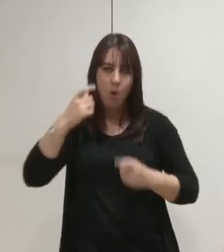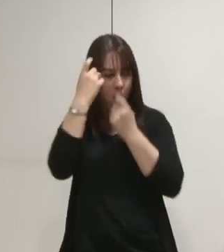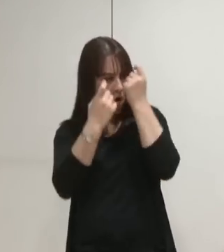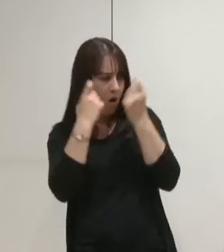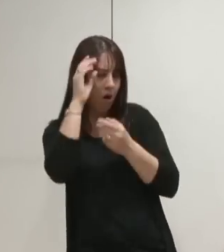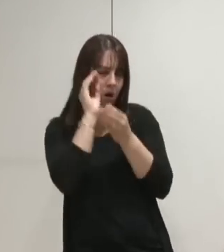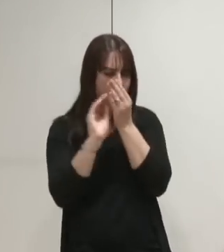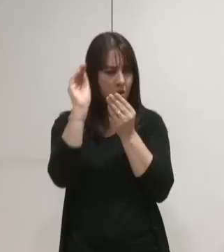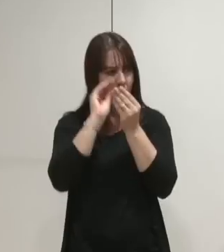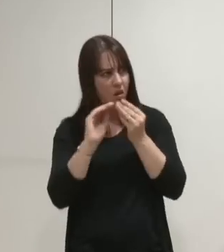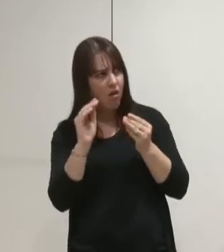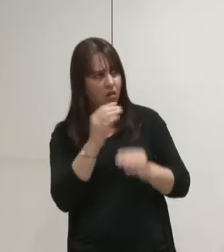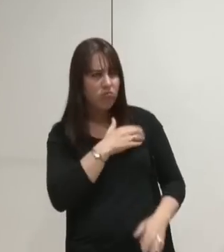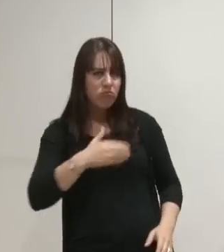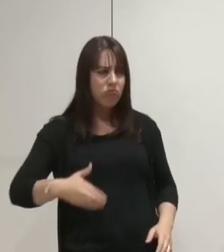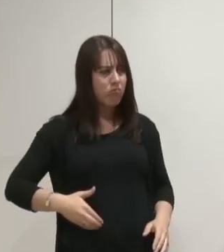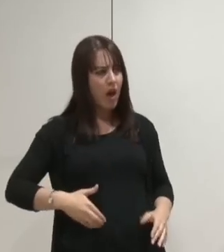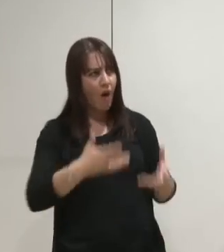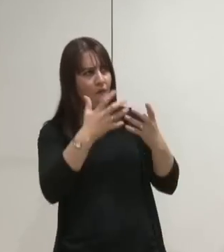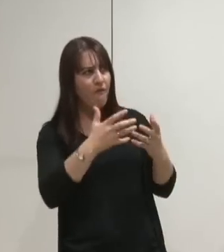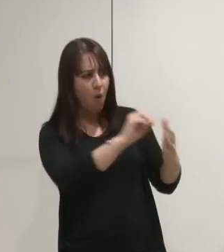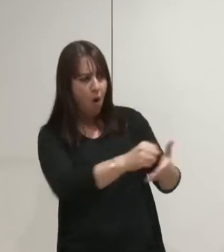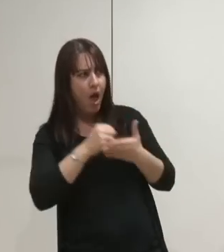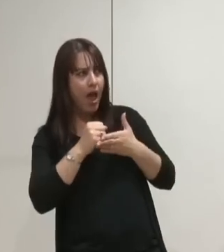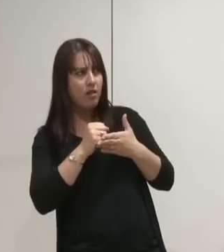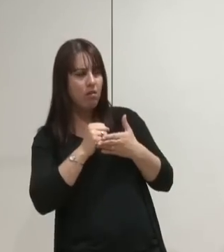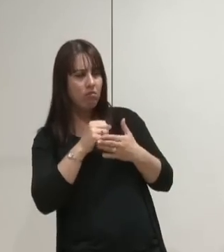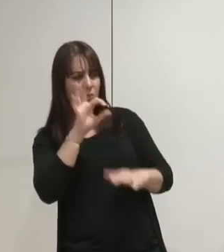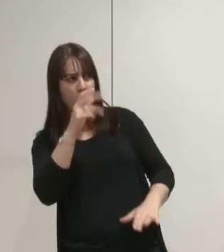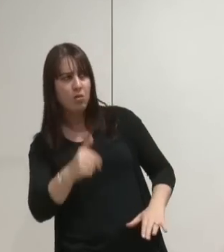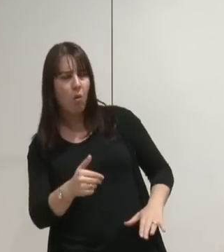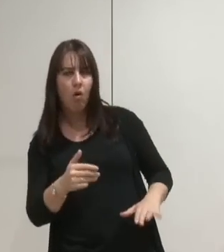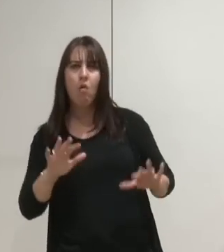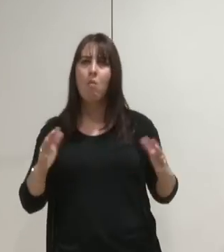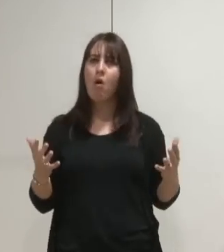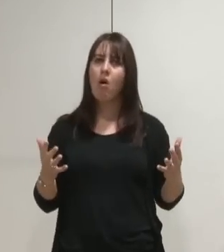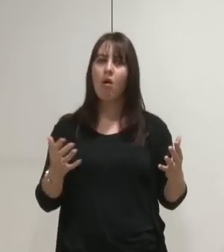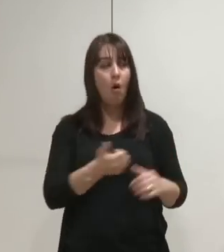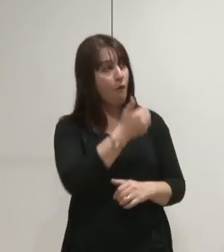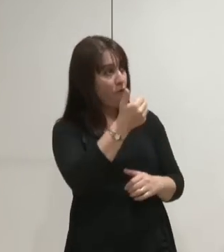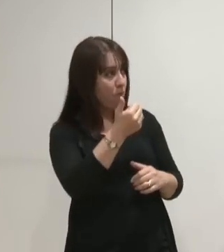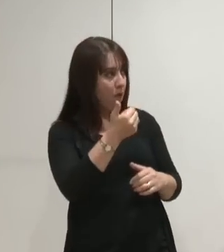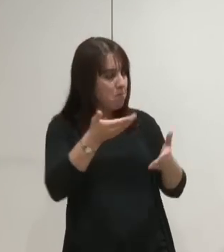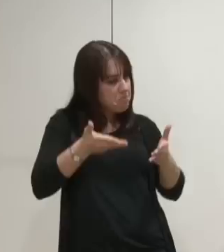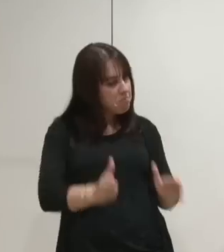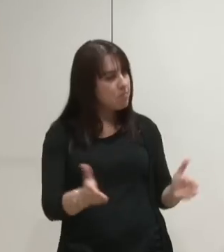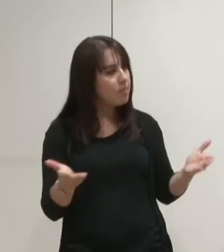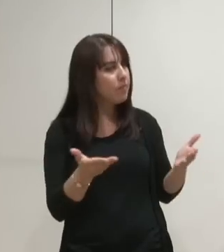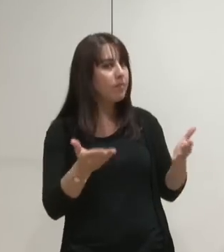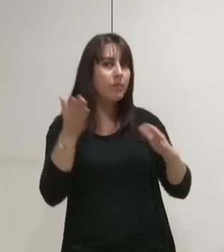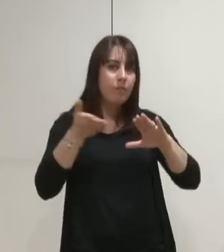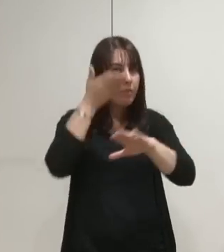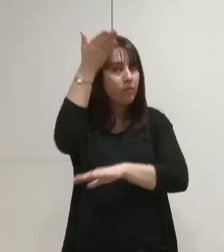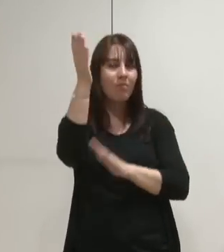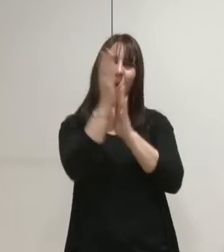sur votre volonté ou pas de les défendre dans ce cadre là quelle position êtes-vous prêt à prendre quant à l'avenir du